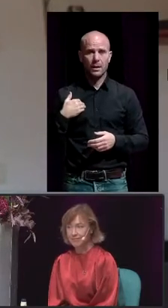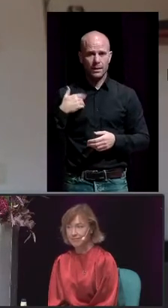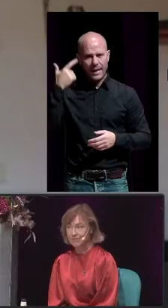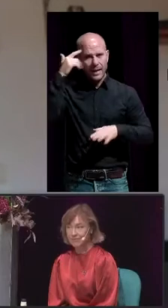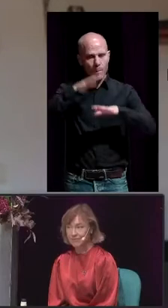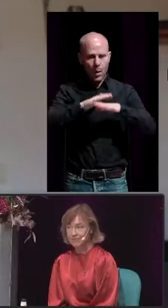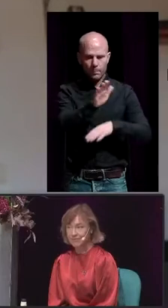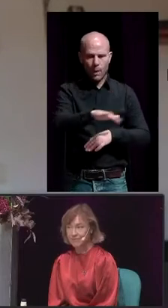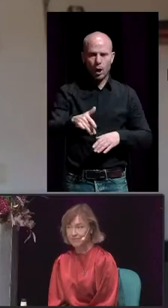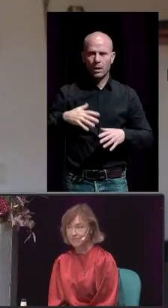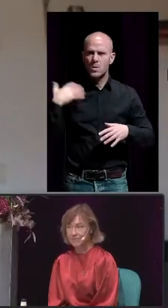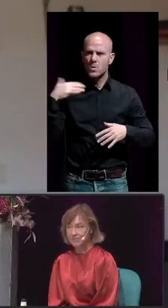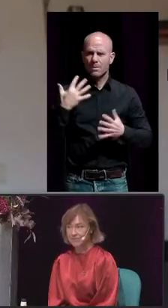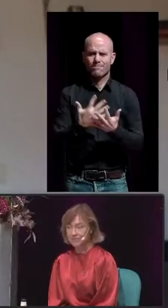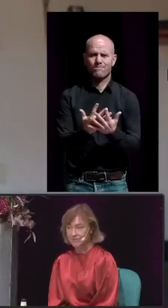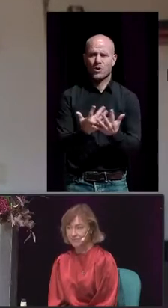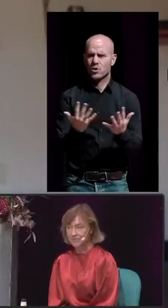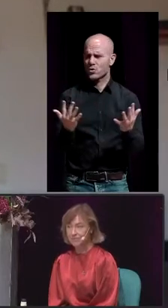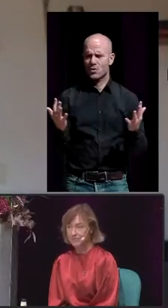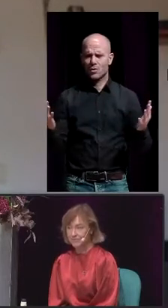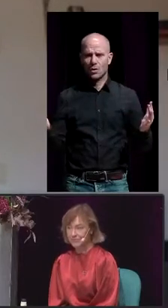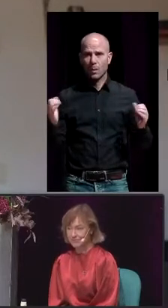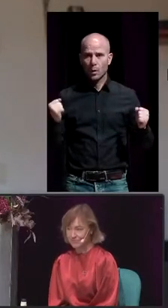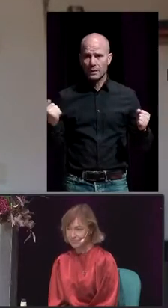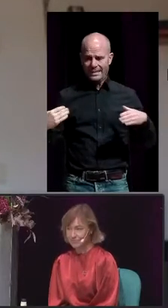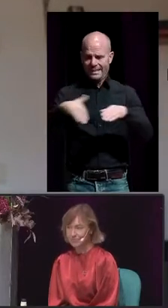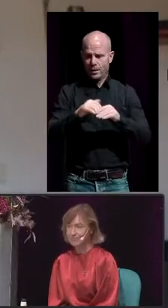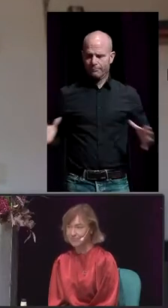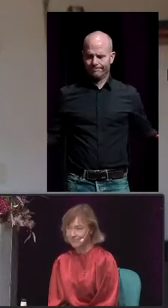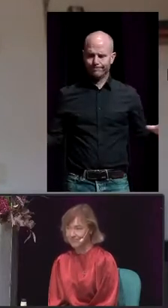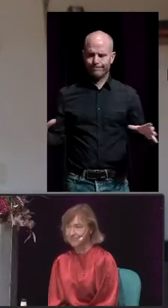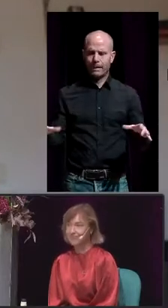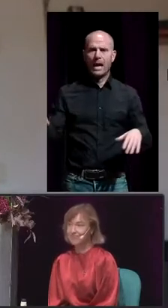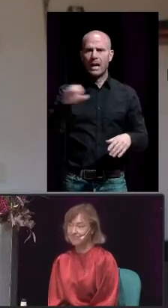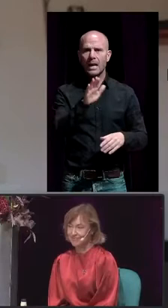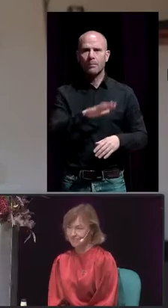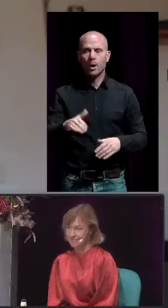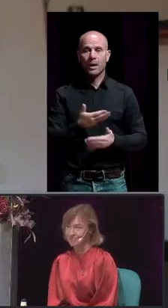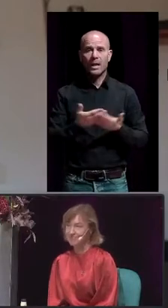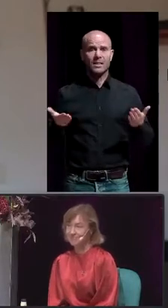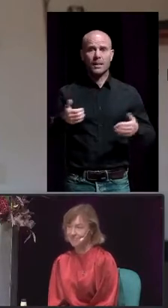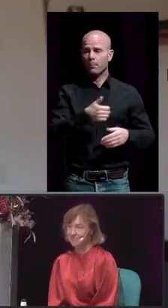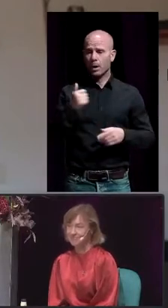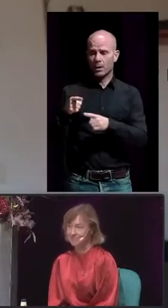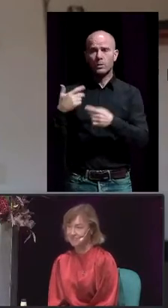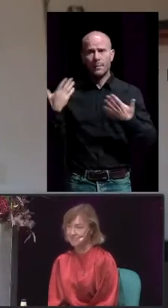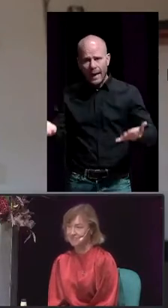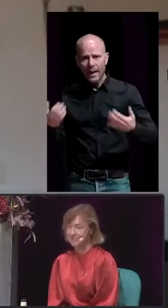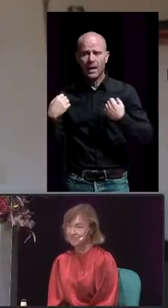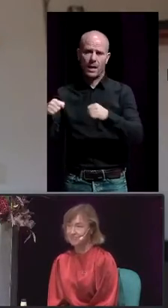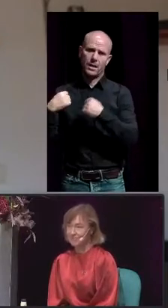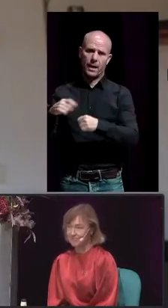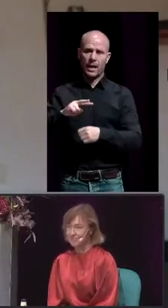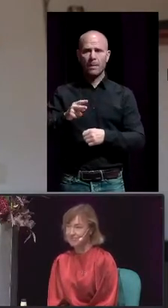en enorm grupp. Och att vi måste inkludera alla barn. Inte bara de som redan är engagerade eller bara barn